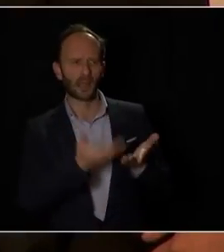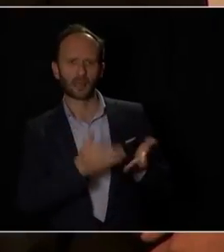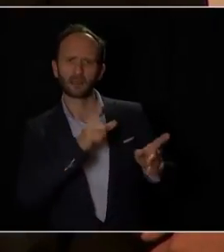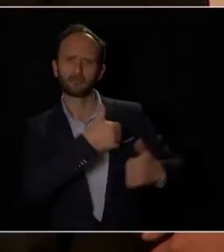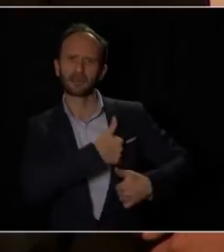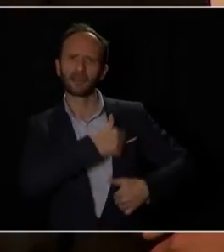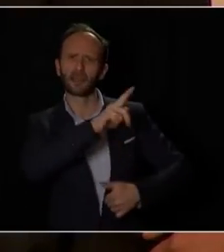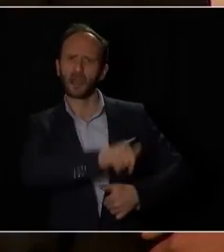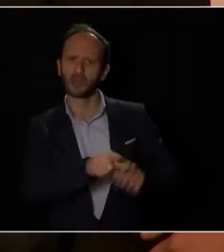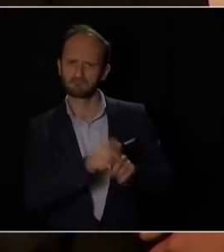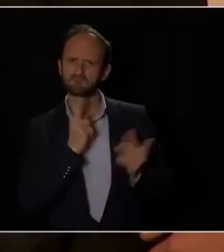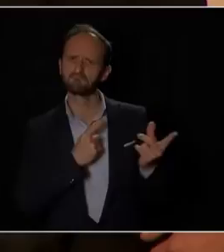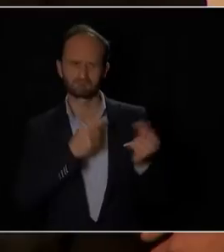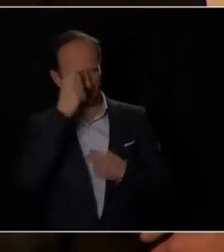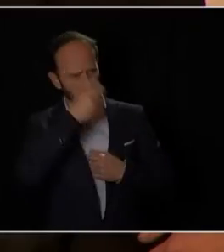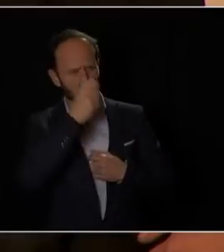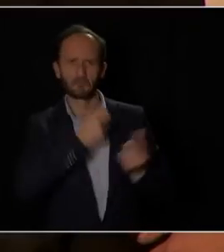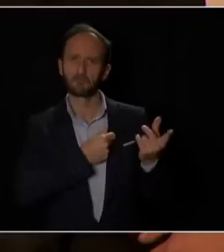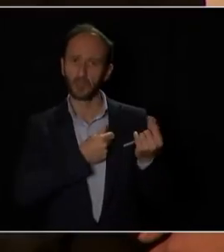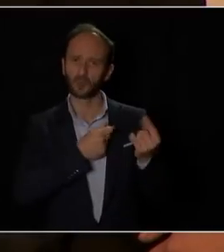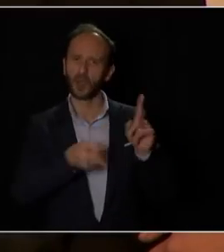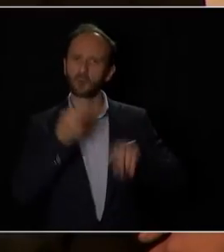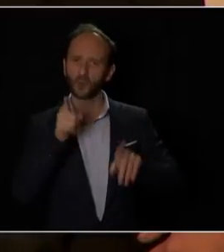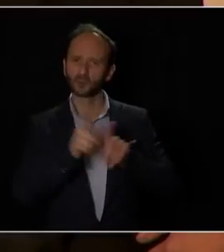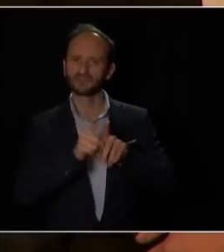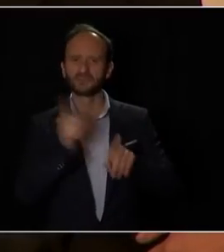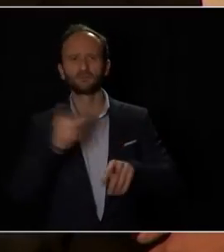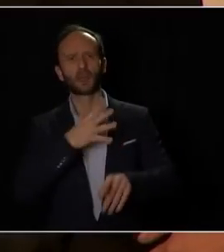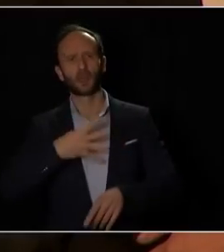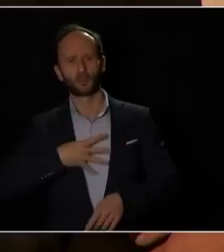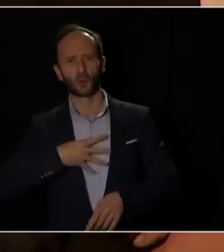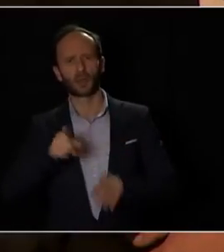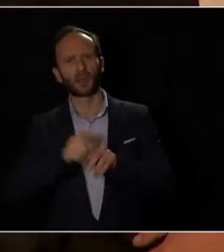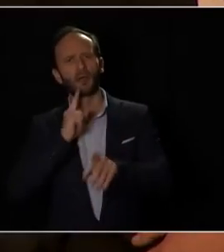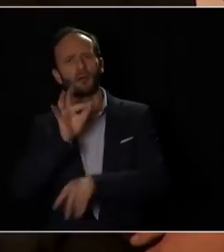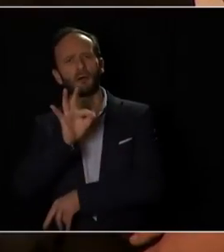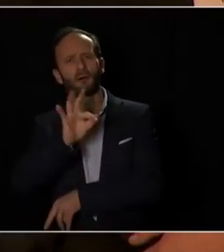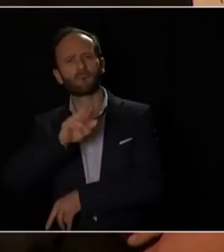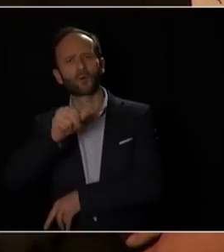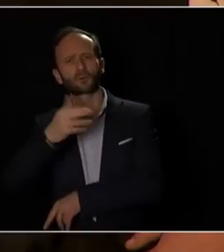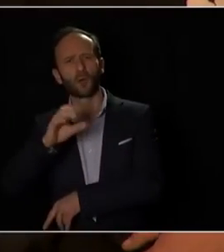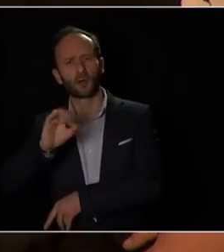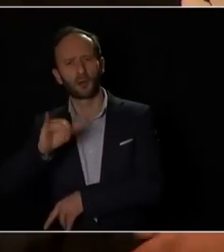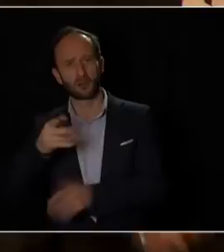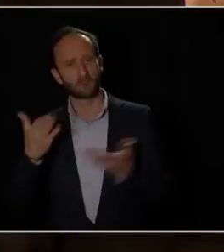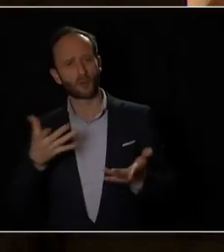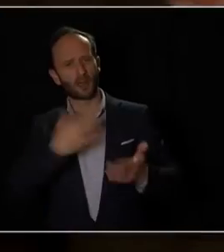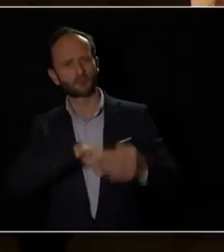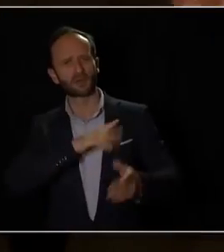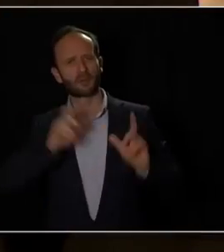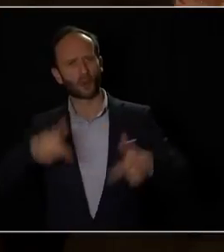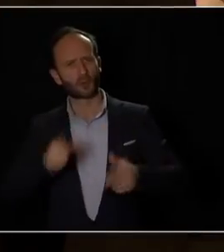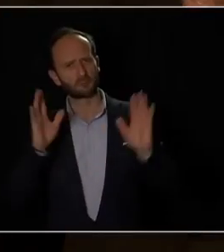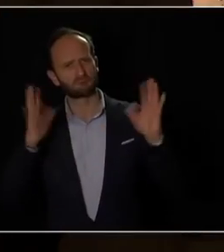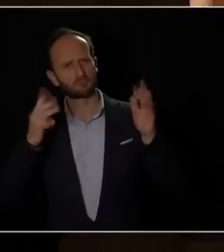l'heure, partenaire très important dans cette affaire, et le colonel François, qui dirige cette école dorénavant. Je vous demande de les applaudir, ils le